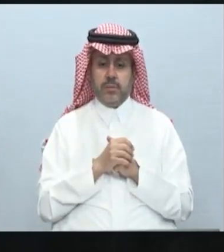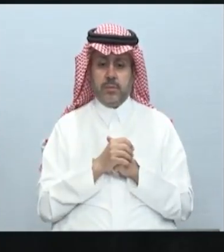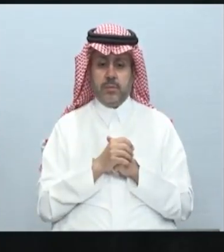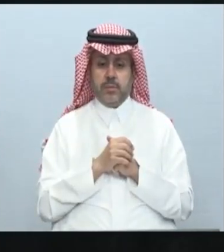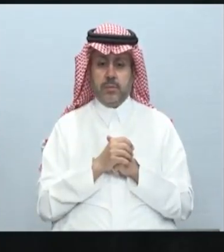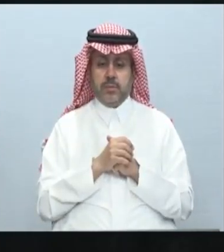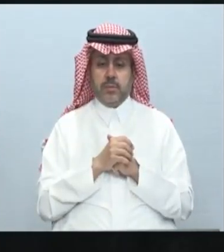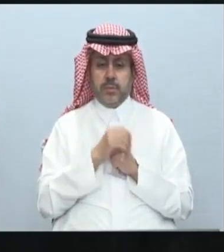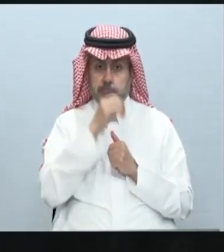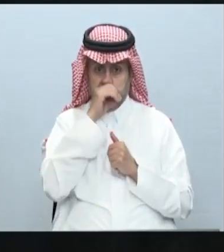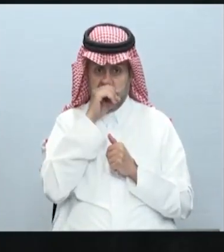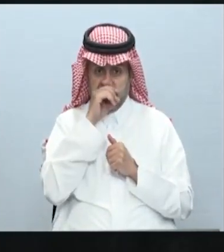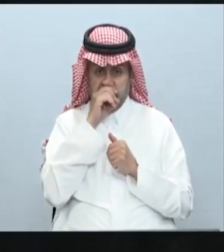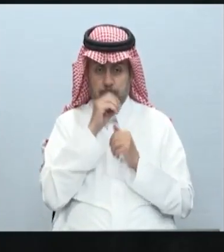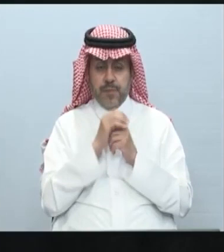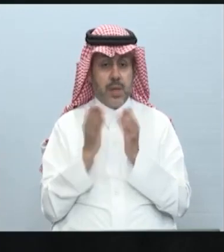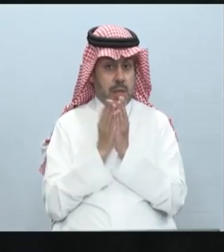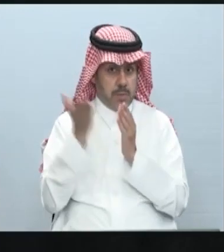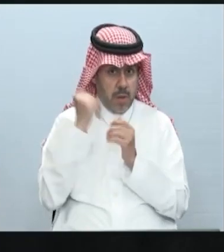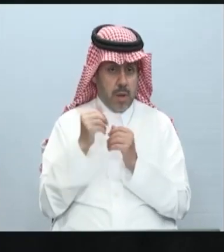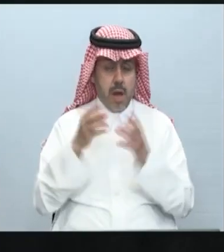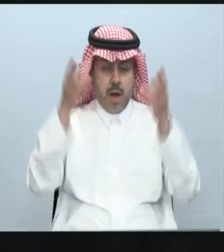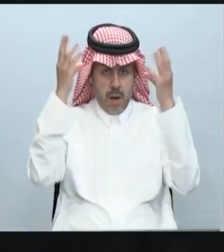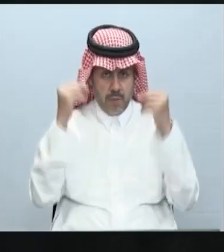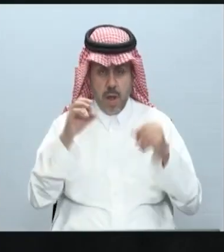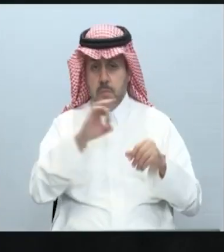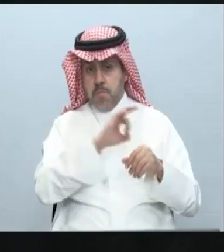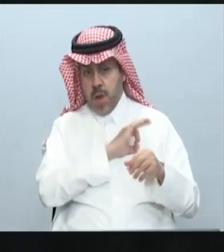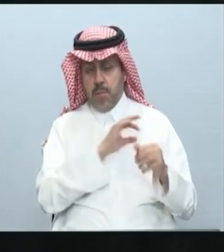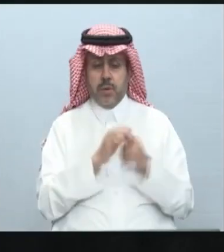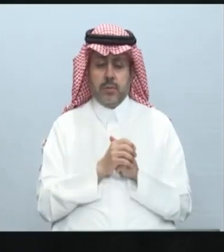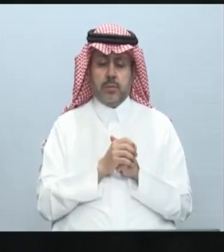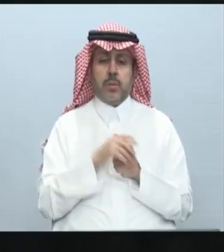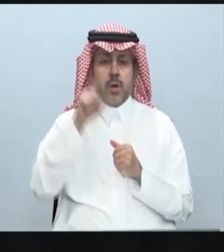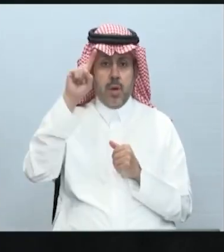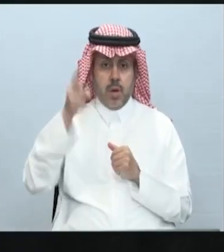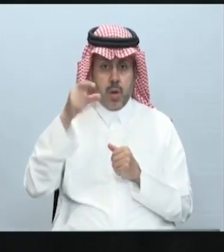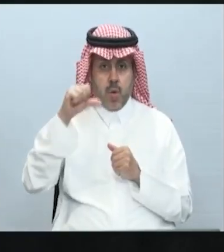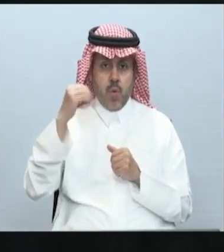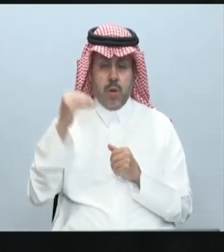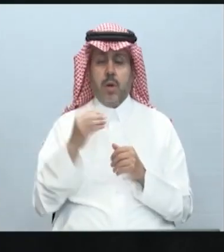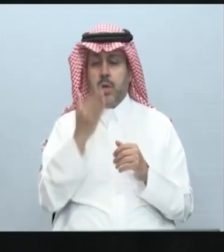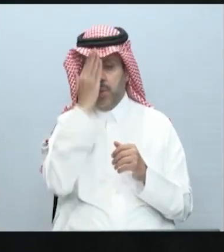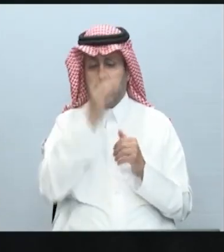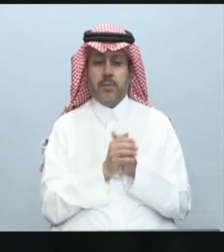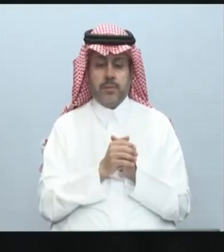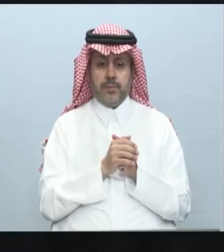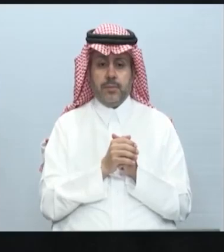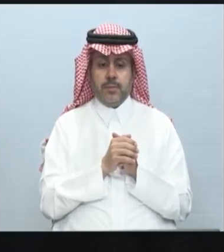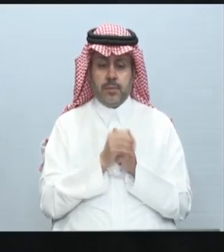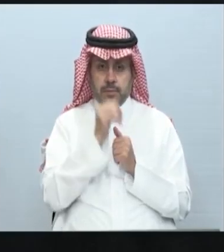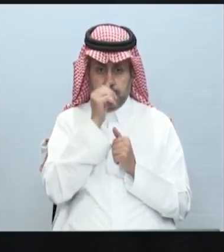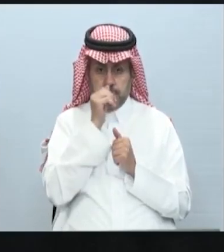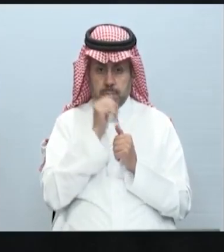السابقه المحبه وقلنا ان المحبه هي روح العباده فالخوف اخواني